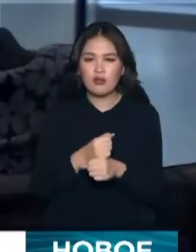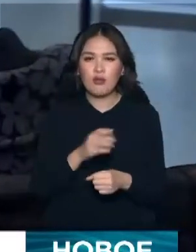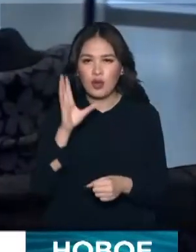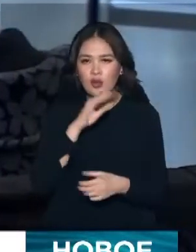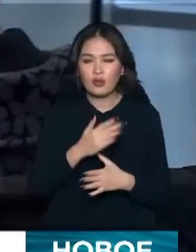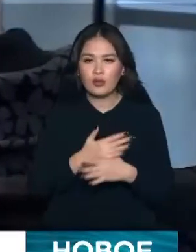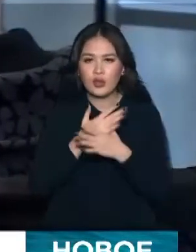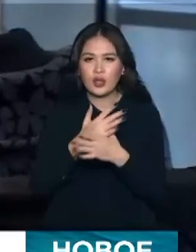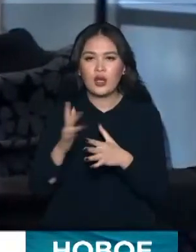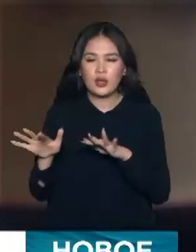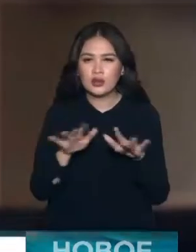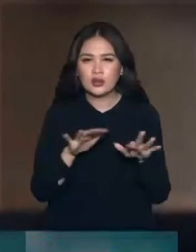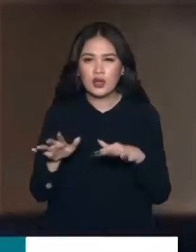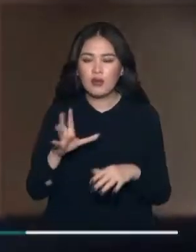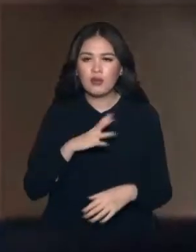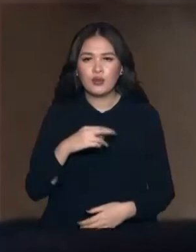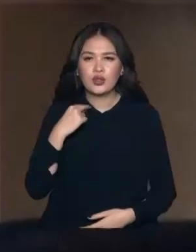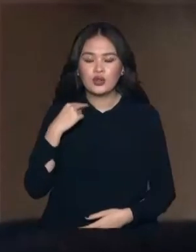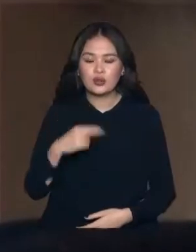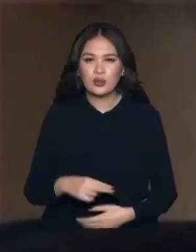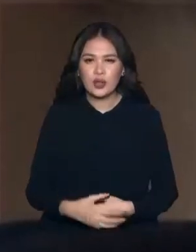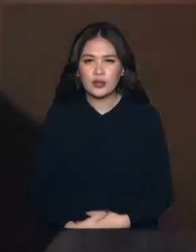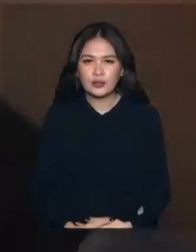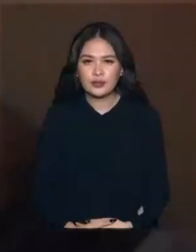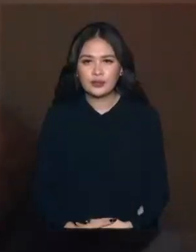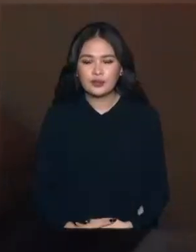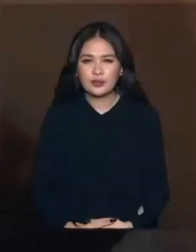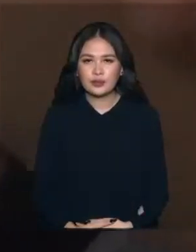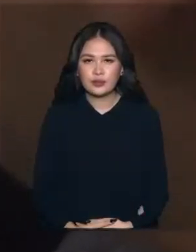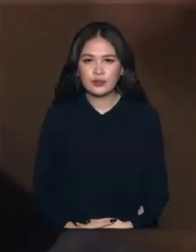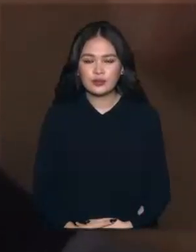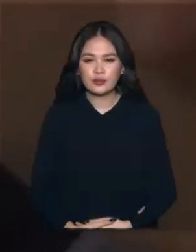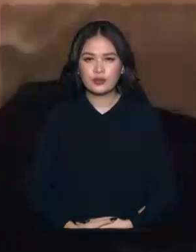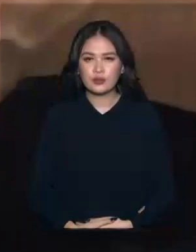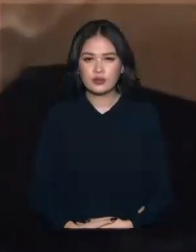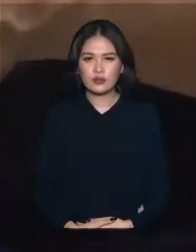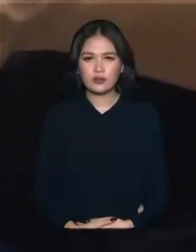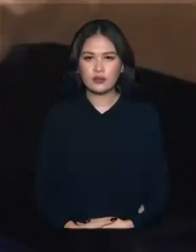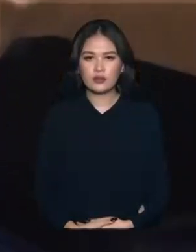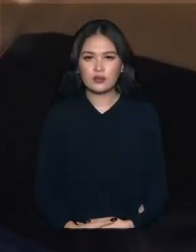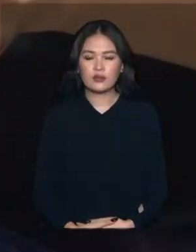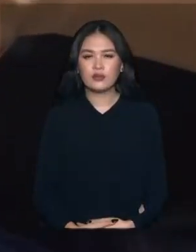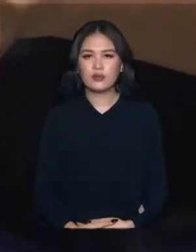активнее бороться с киберпреступлениями. Назымгуль Кумыспаева, Асылбек Куспанов, Алмат Мендыбаев. Новое время.